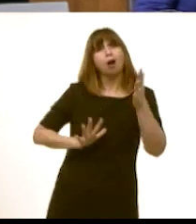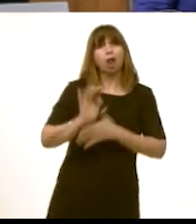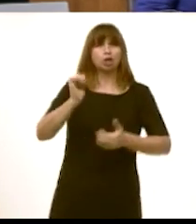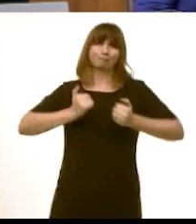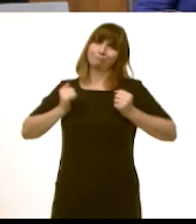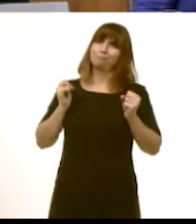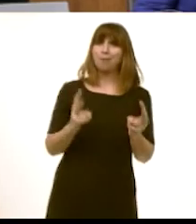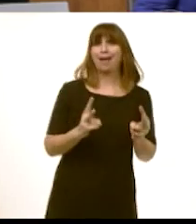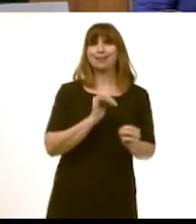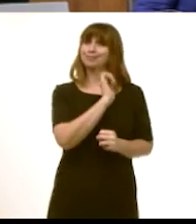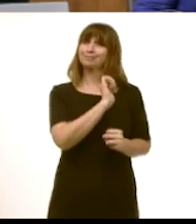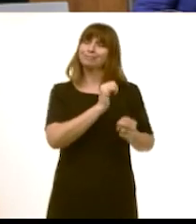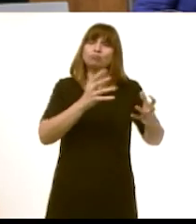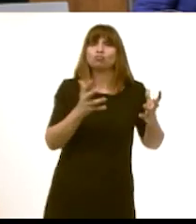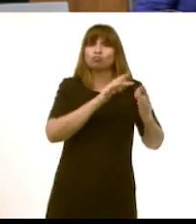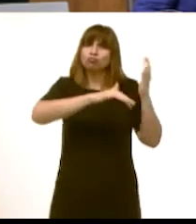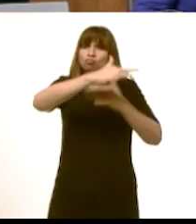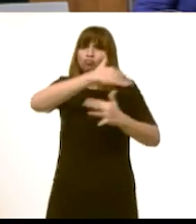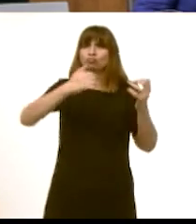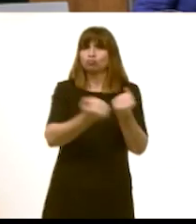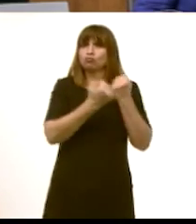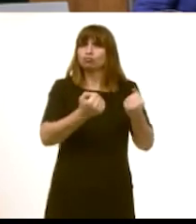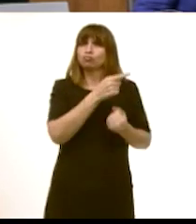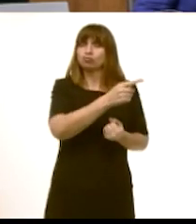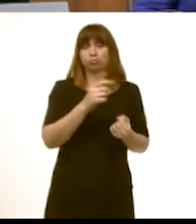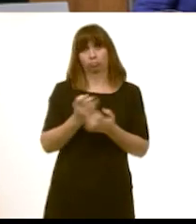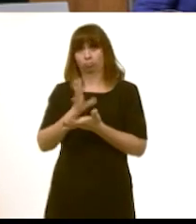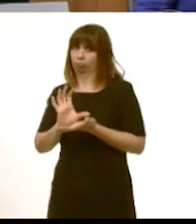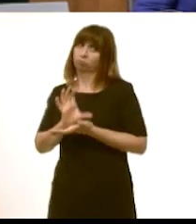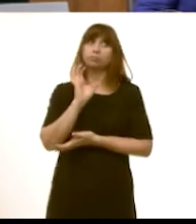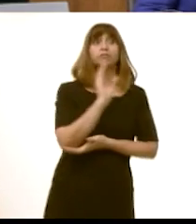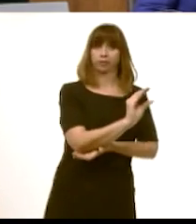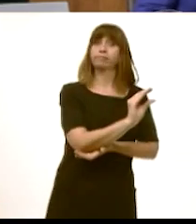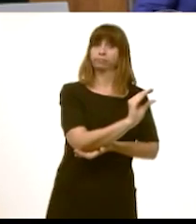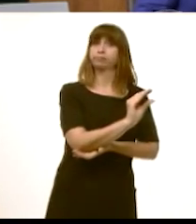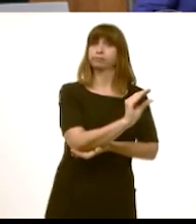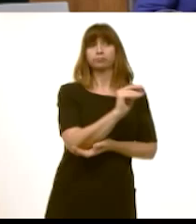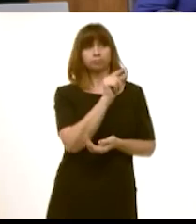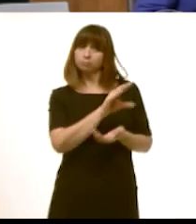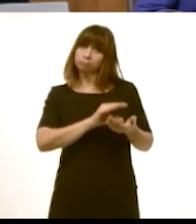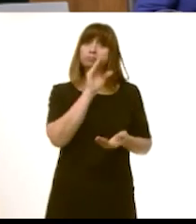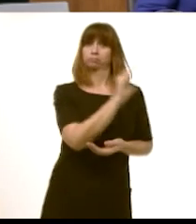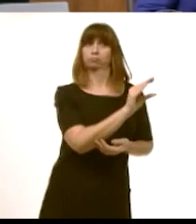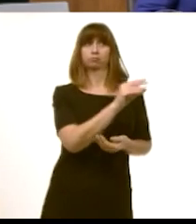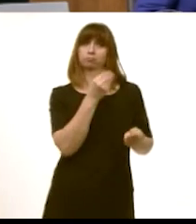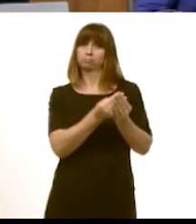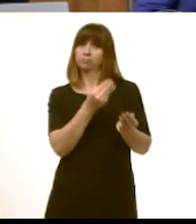ceisio cyllido'r Llyfrgell Genedlaethol yn y modd sydd o fydd i nhw, ond wrth gwrs mae